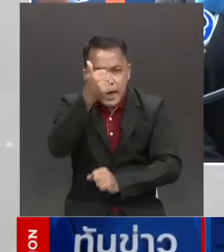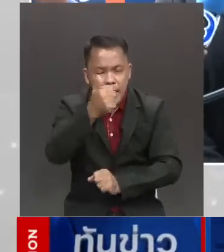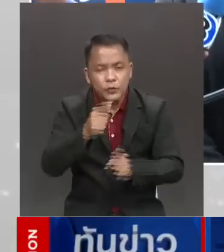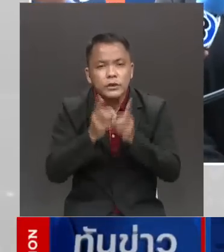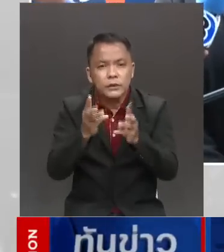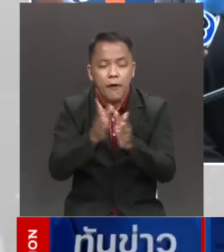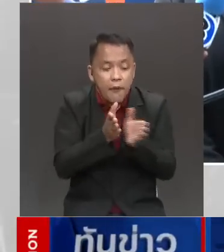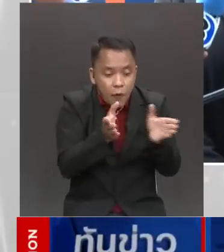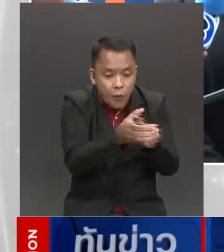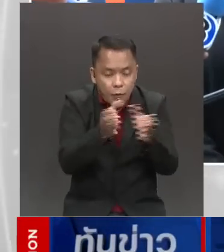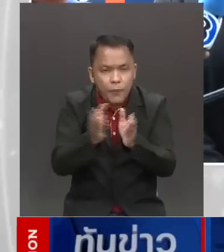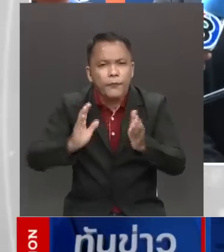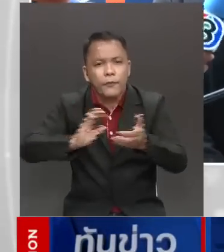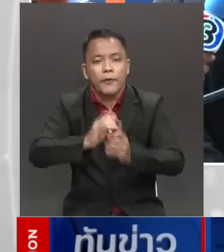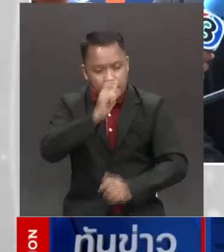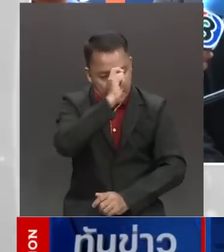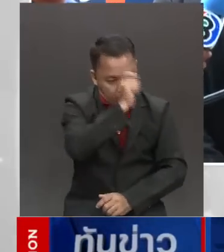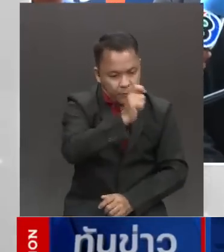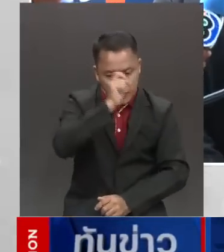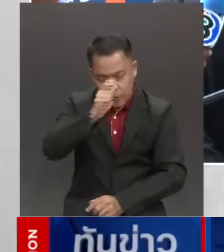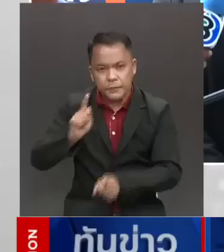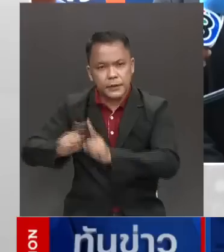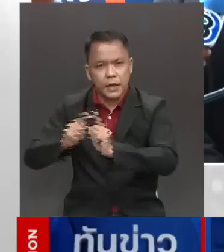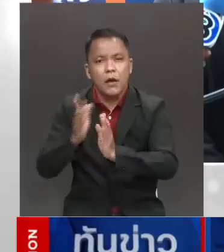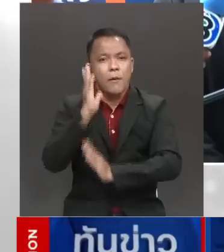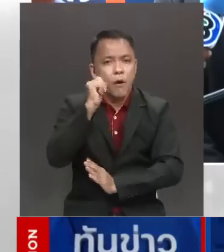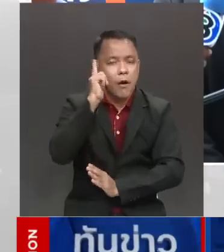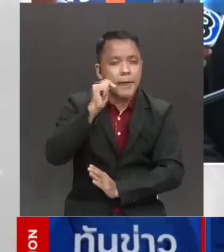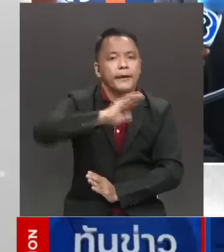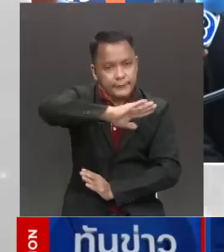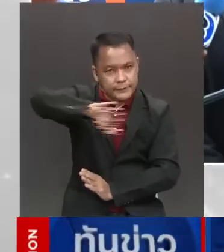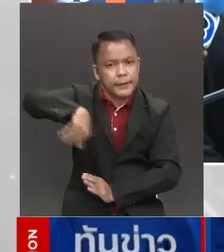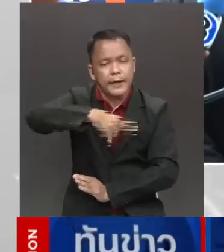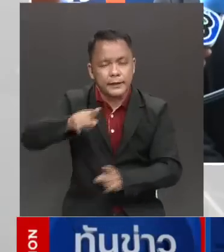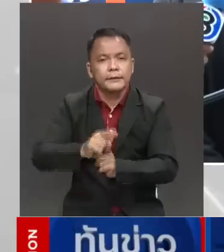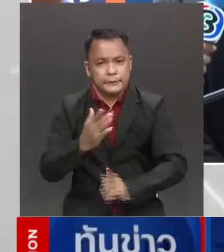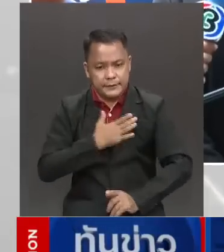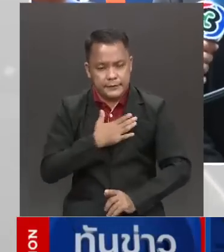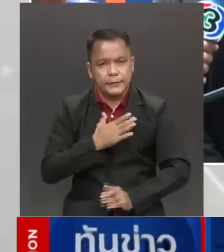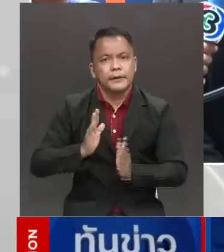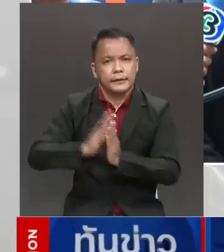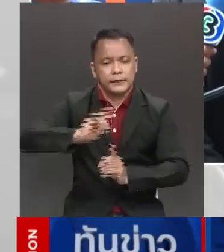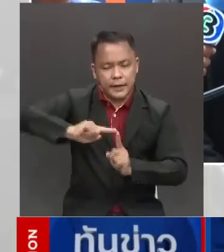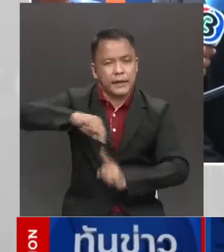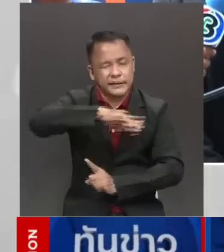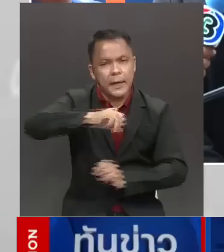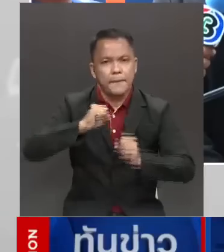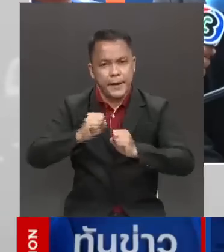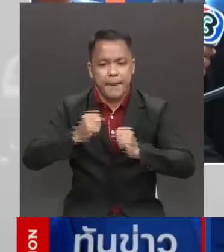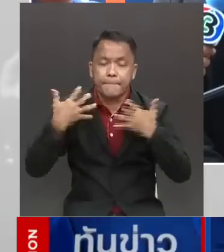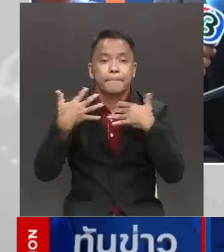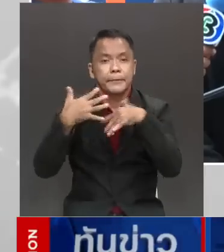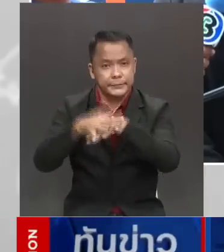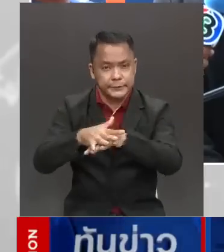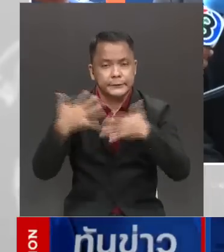คำนึงถึงทุกฝ่ายเคารพในสิทธิ์ของเด็กแล้วก็ผู้ปกครองทุกๆคนด้วยตนเองแล้วก็อีกหลายคนกำลังพยายามประสานน